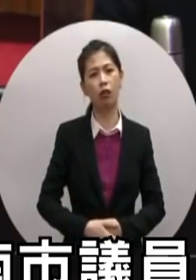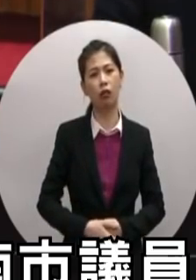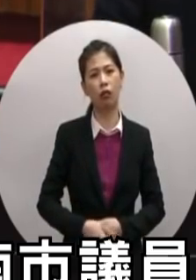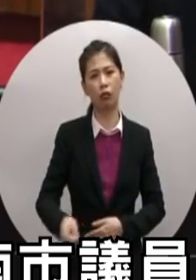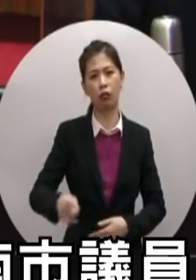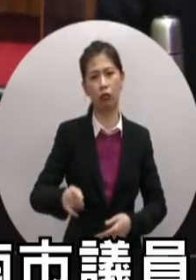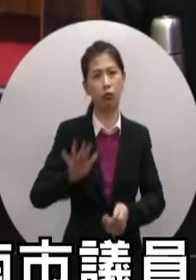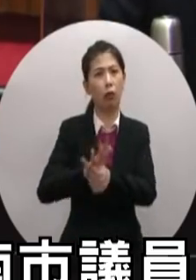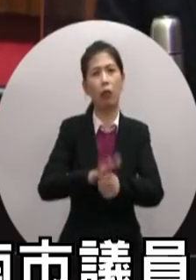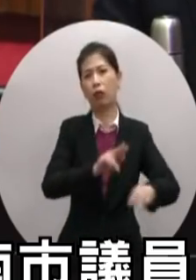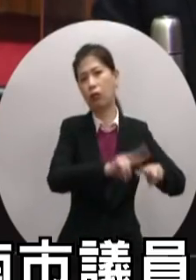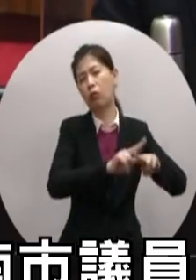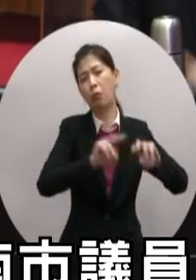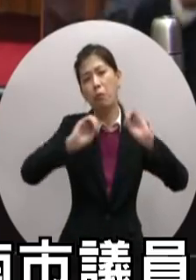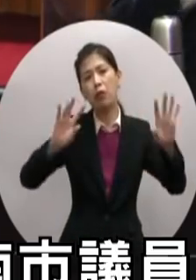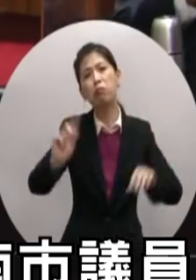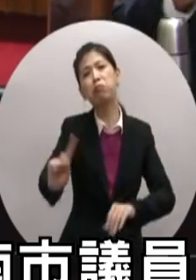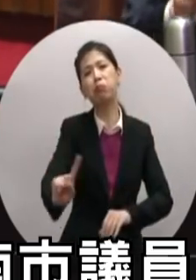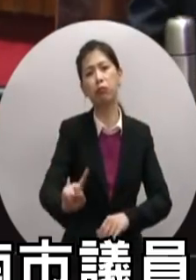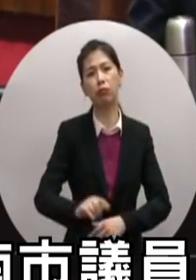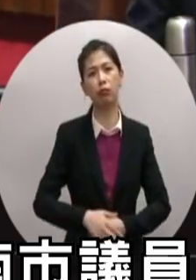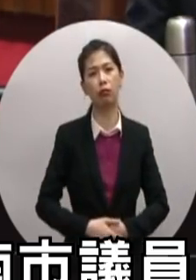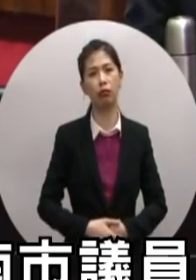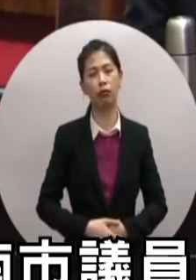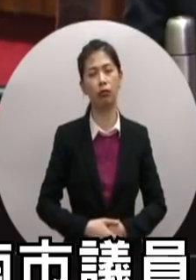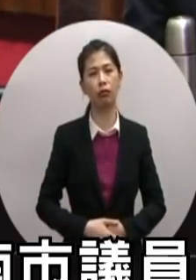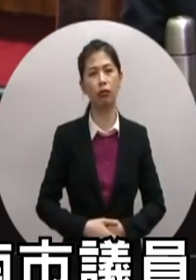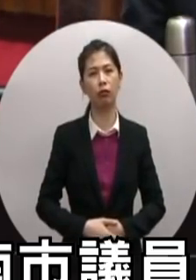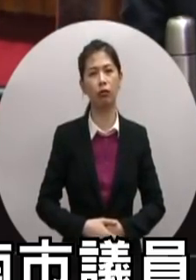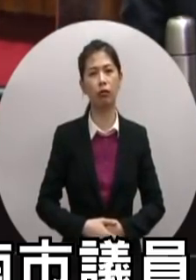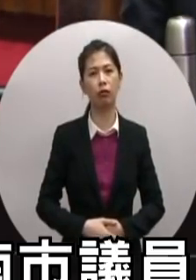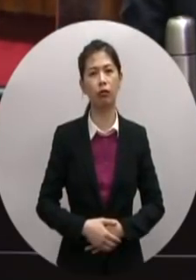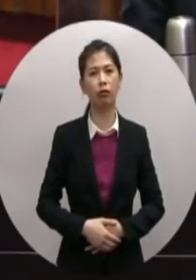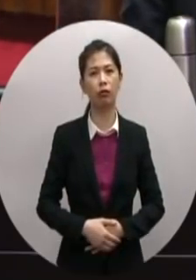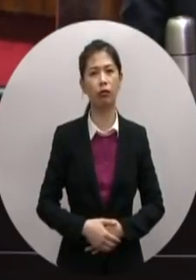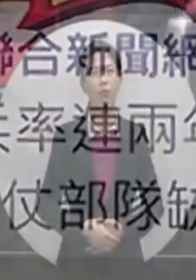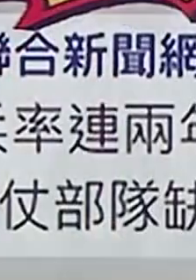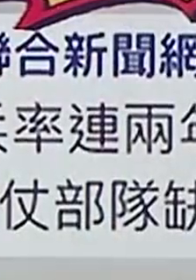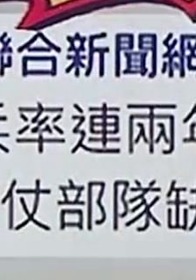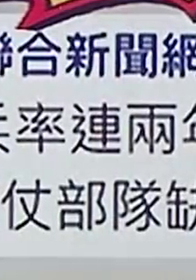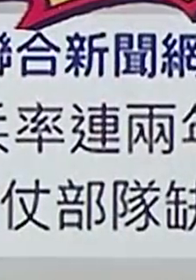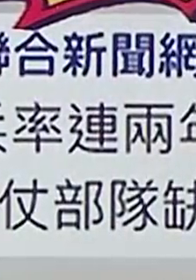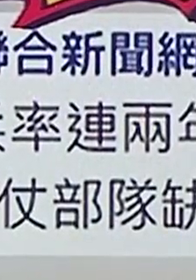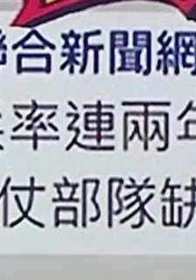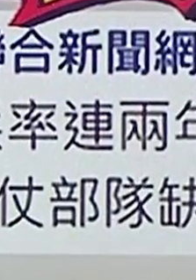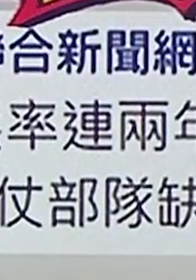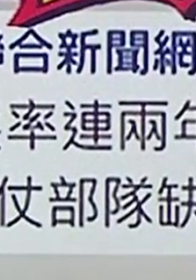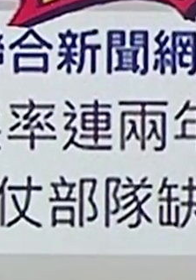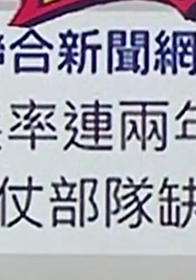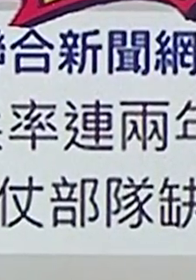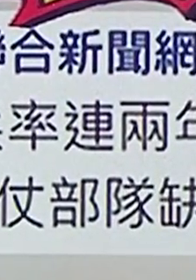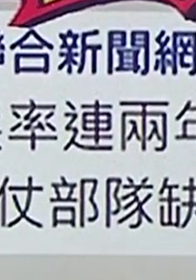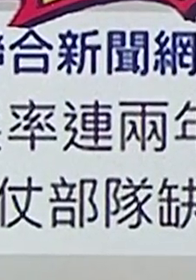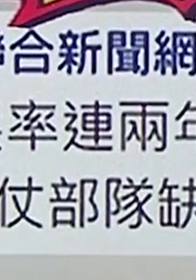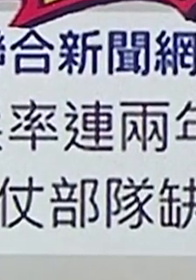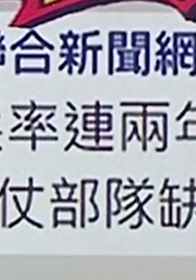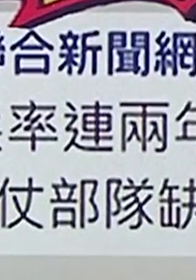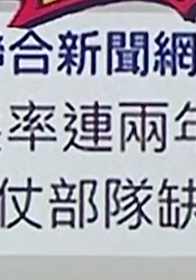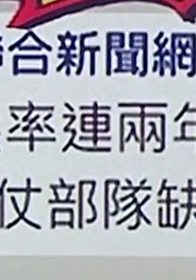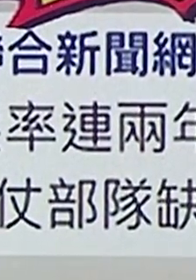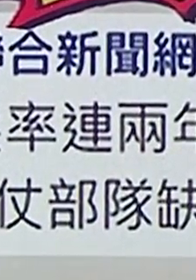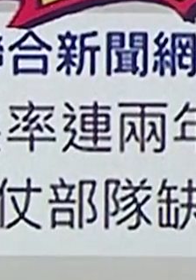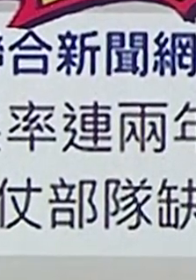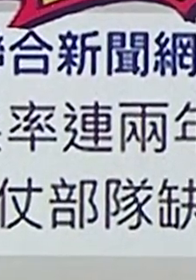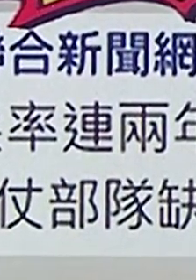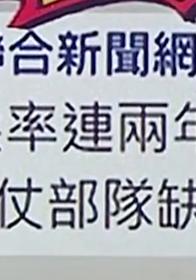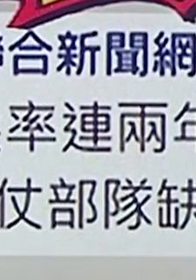是乌克兰人的时候，我跟你说你忙干嘛不一了，你到俄罗斯的代表处去 OK，